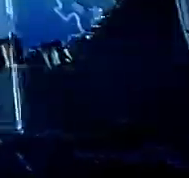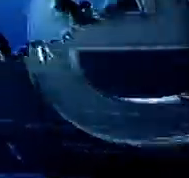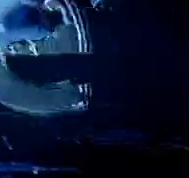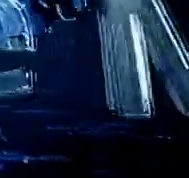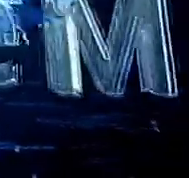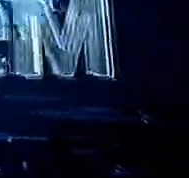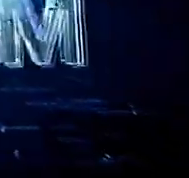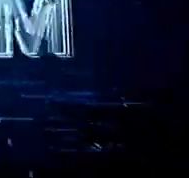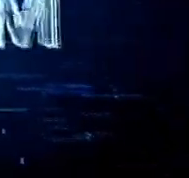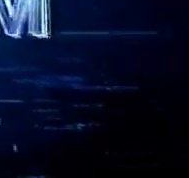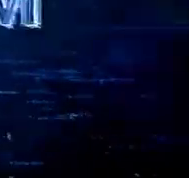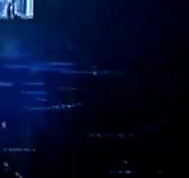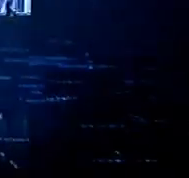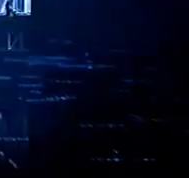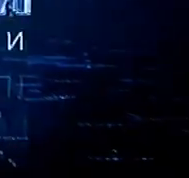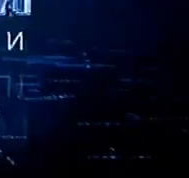Музика